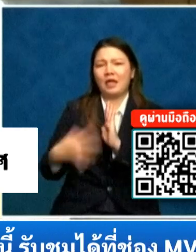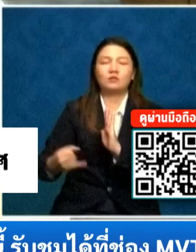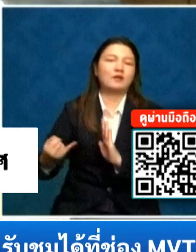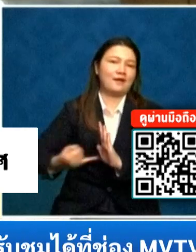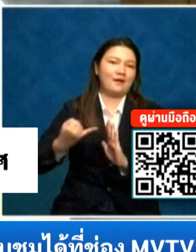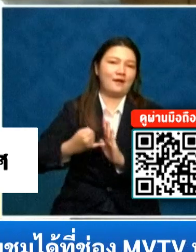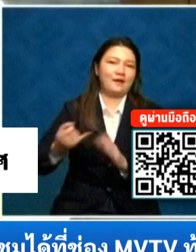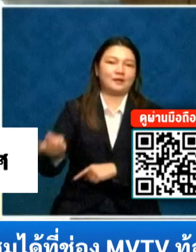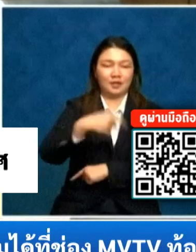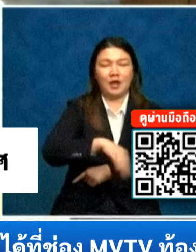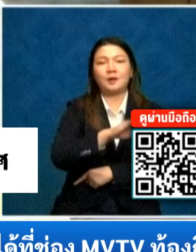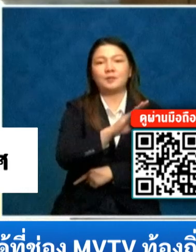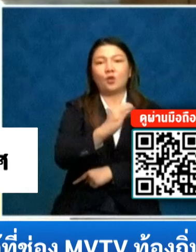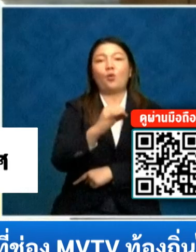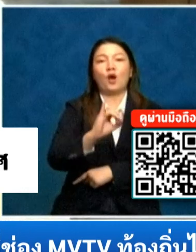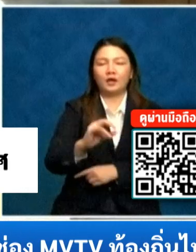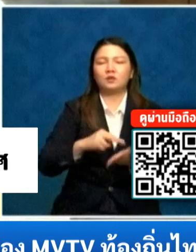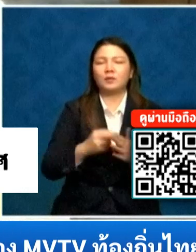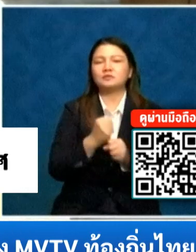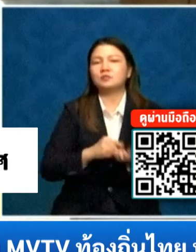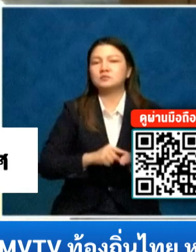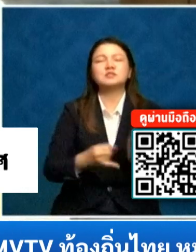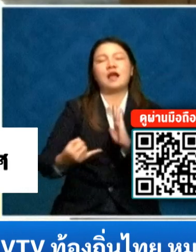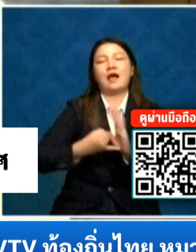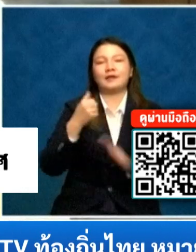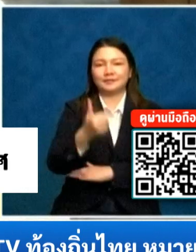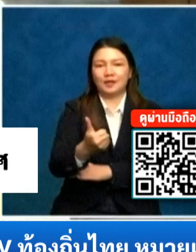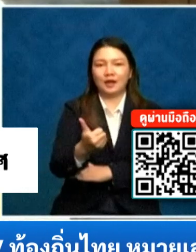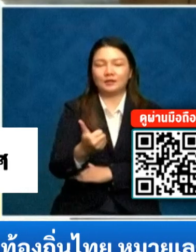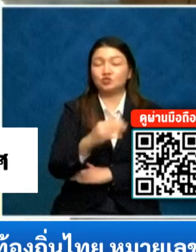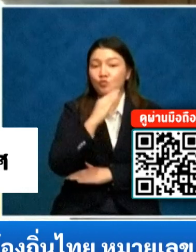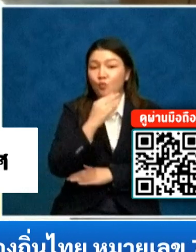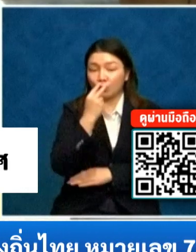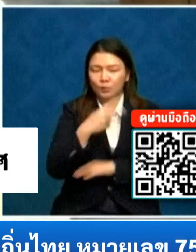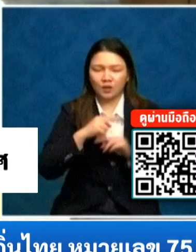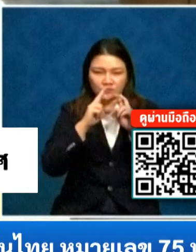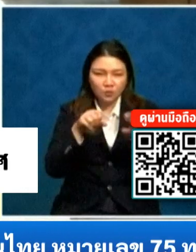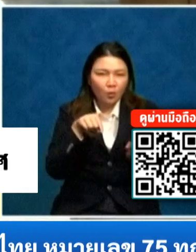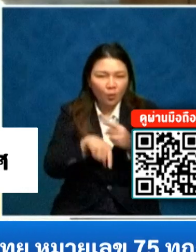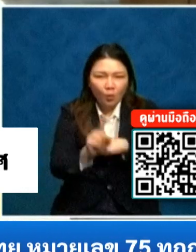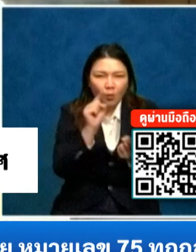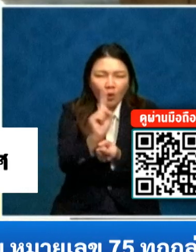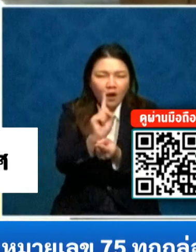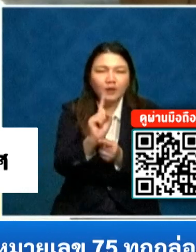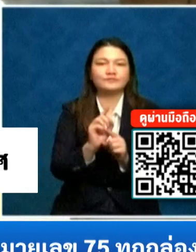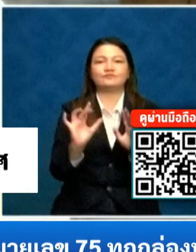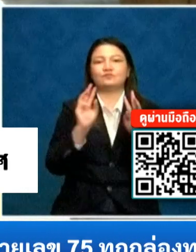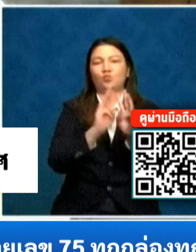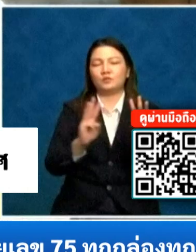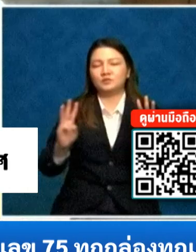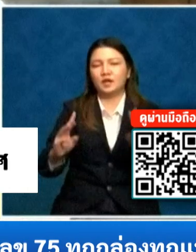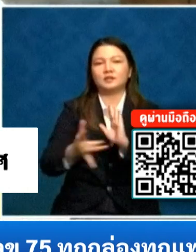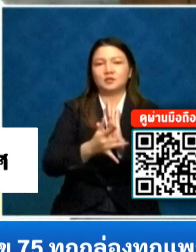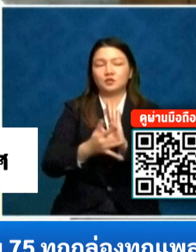ะสามารถทำได้ง่ายขึ้นมากนะครับการตรวจสอบอะไรต่างๆไม่ยากเลยครับก็คือเพียงแต่ว่าเจ้าของข้อมูล